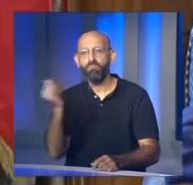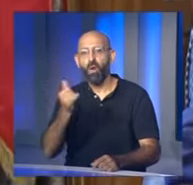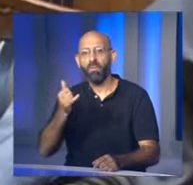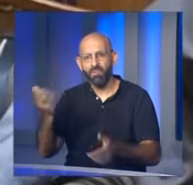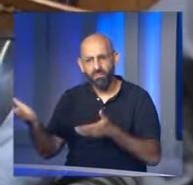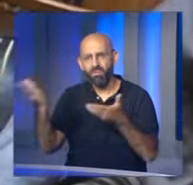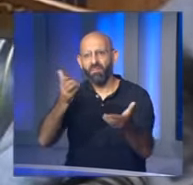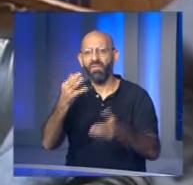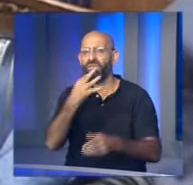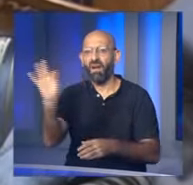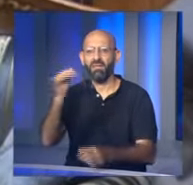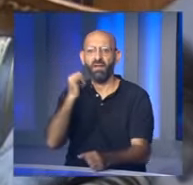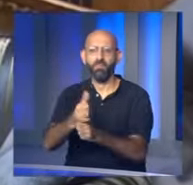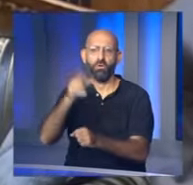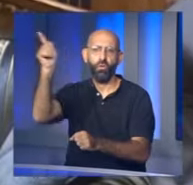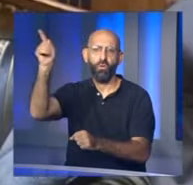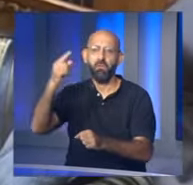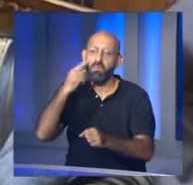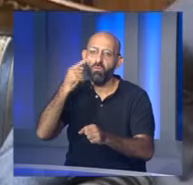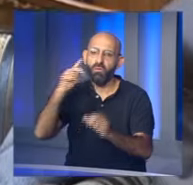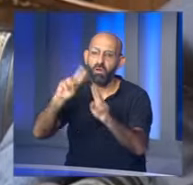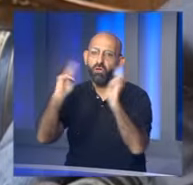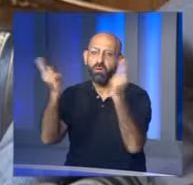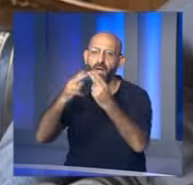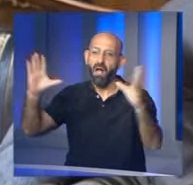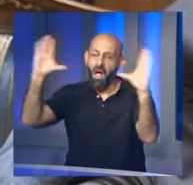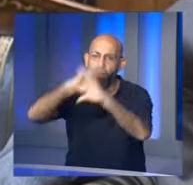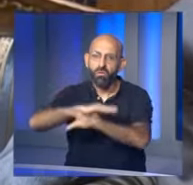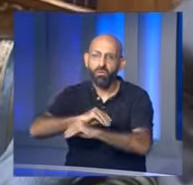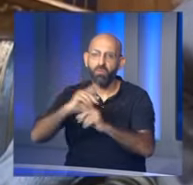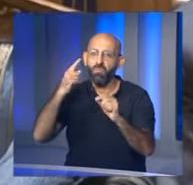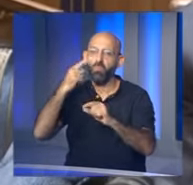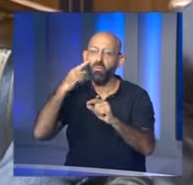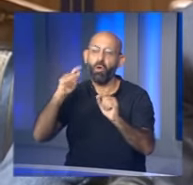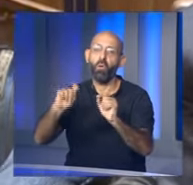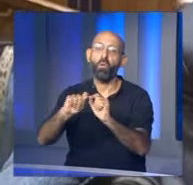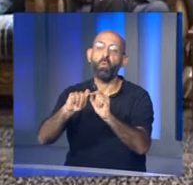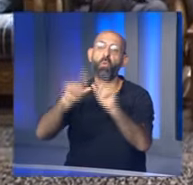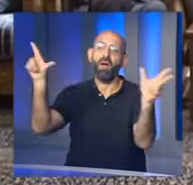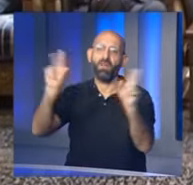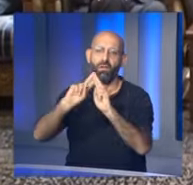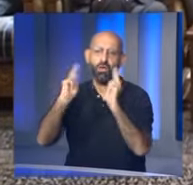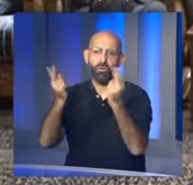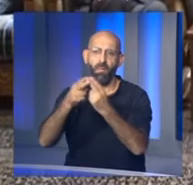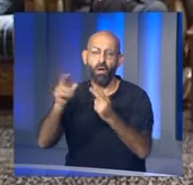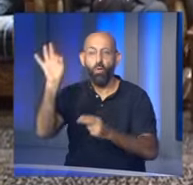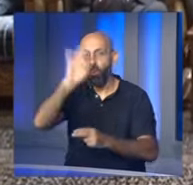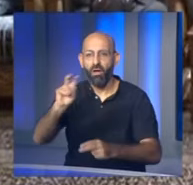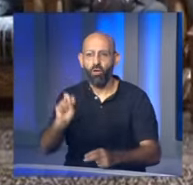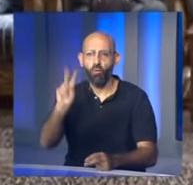ساعات من انعقاد جلسه مجلس الامن الدولي حول لبنان بدعوه عاجله من